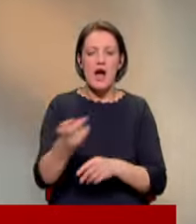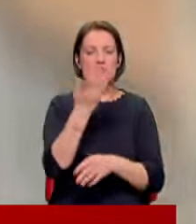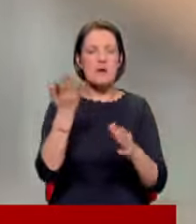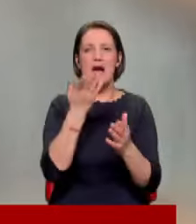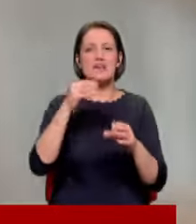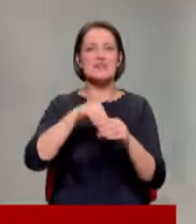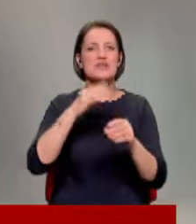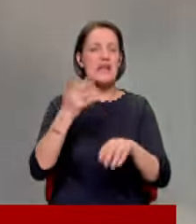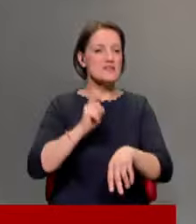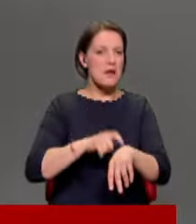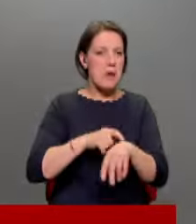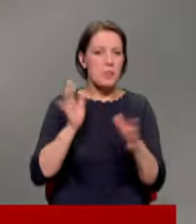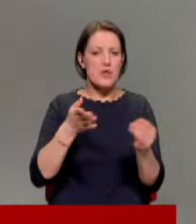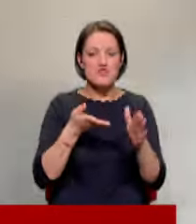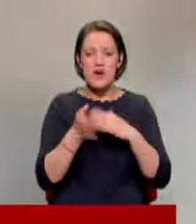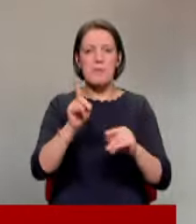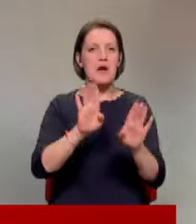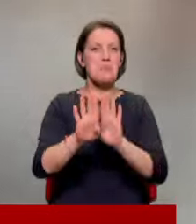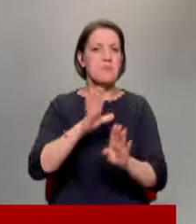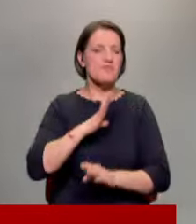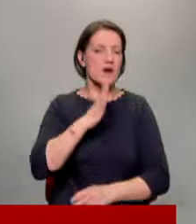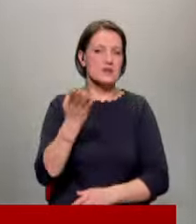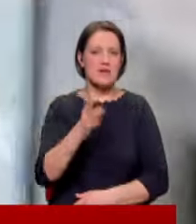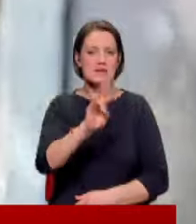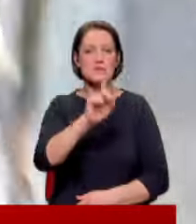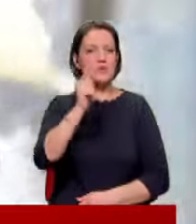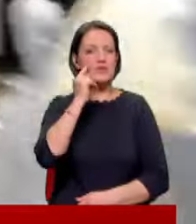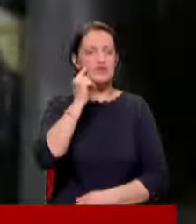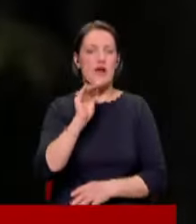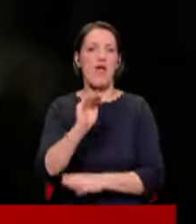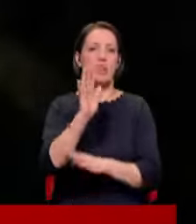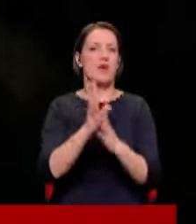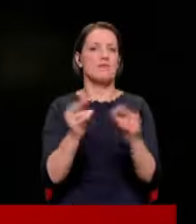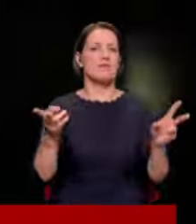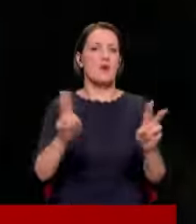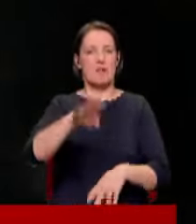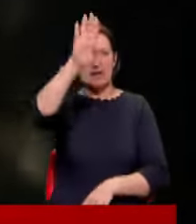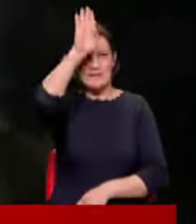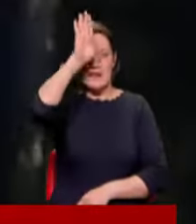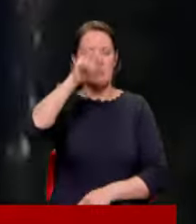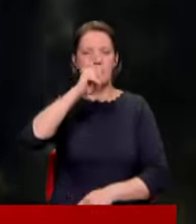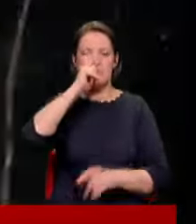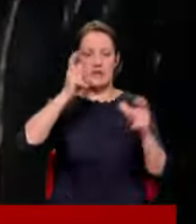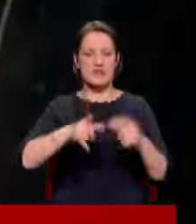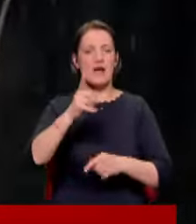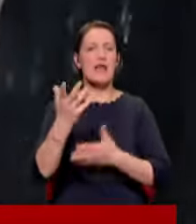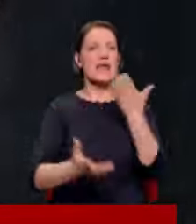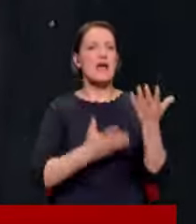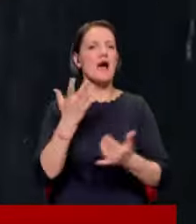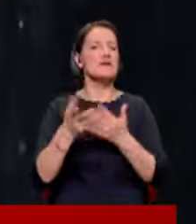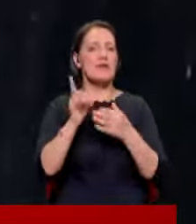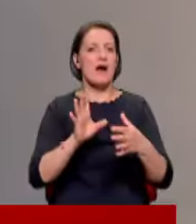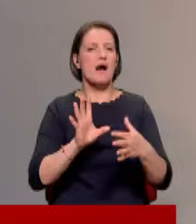ne zamanı ne de çıkabilecekleri bir kaçış yolu vardı. 29 kişinin hayatını kaybettiği İstanbul Gayrettepe'deki yangın faciasına